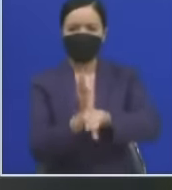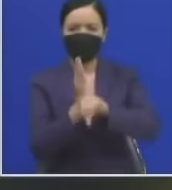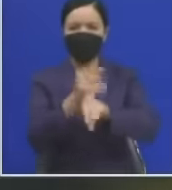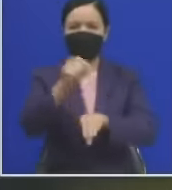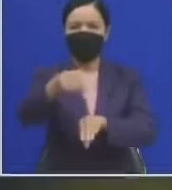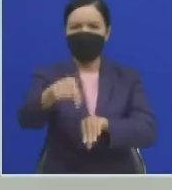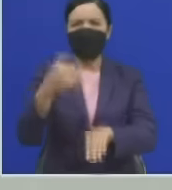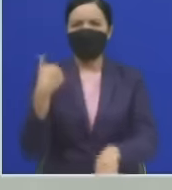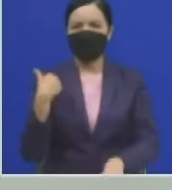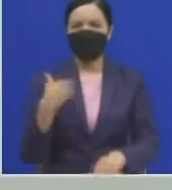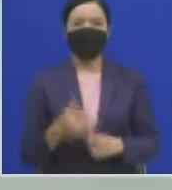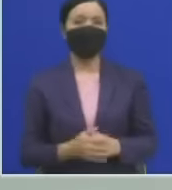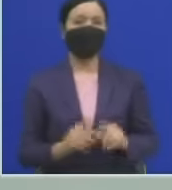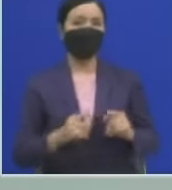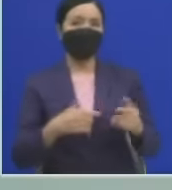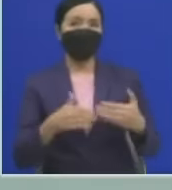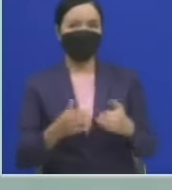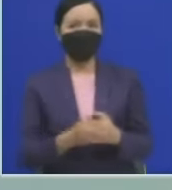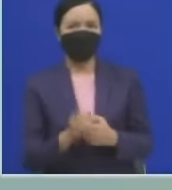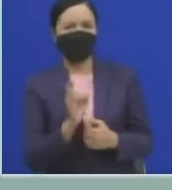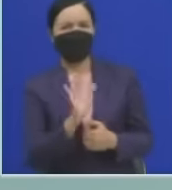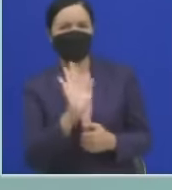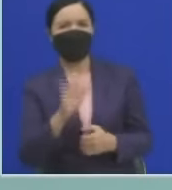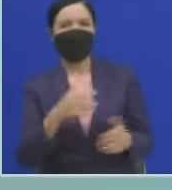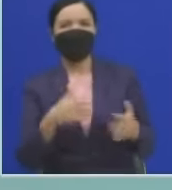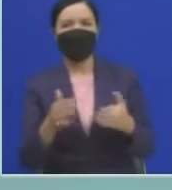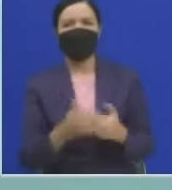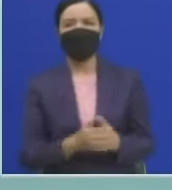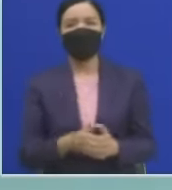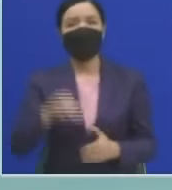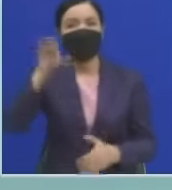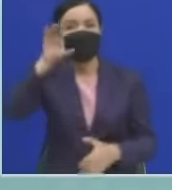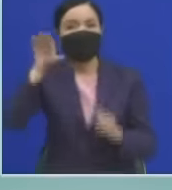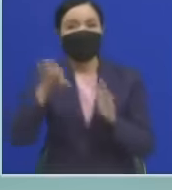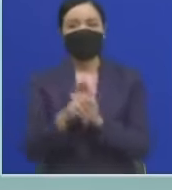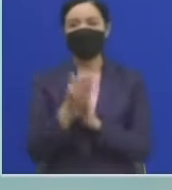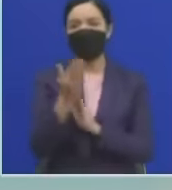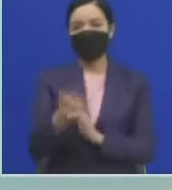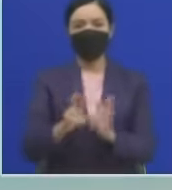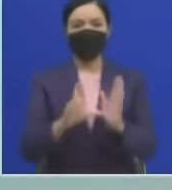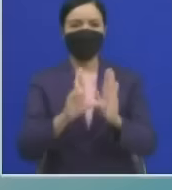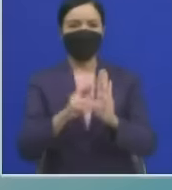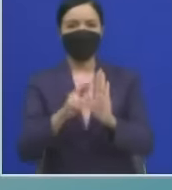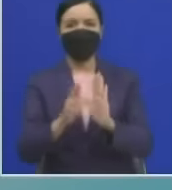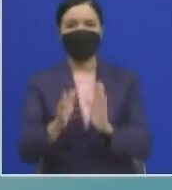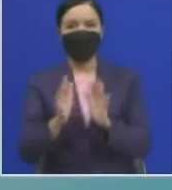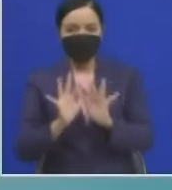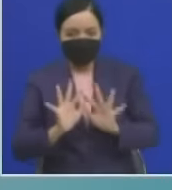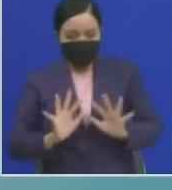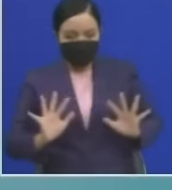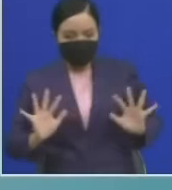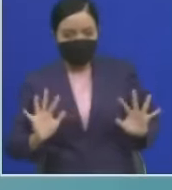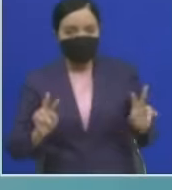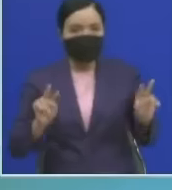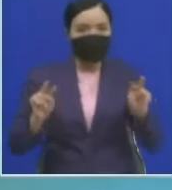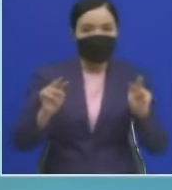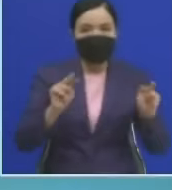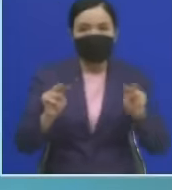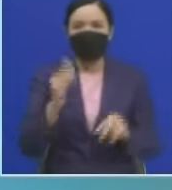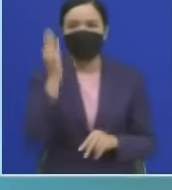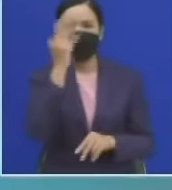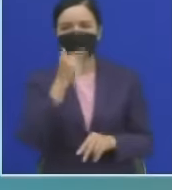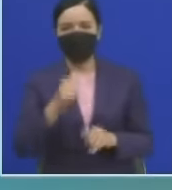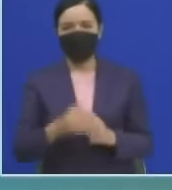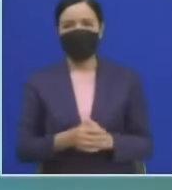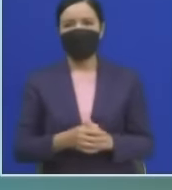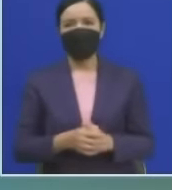ามนะ แต่ไม่เป็นไรถ้าไม่เป็นรังแกเขาไม่เป็นไรอันนี้ก็เป็นภาพใน TikTok นะฮะที่คนไปเที่ยวแล้วเนี่ยเขาอัพกัน ยังใส่บิกินี่